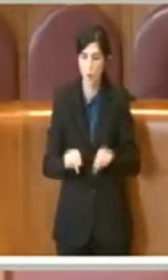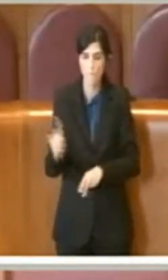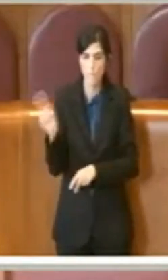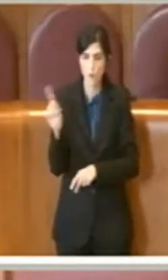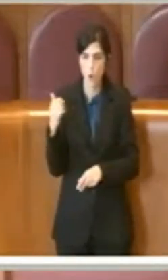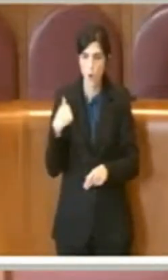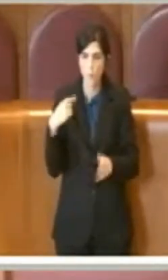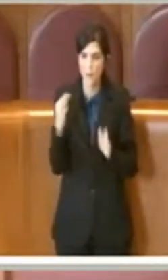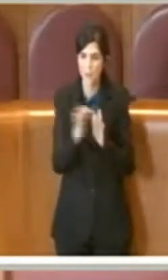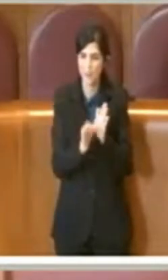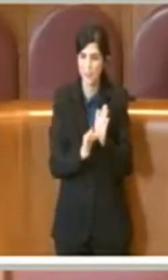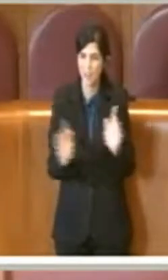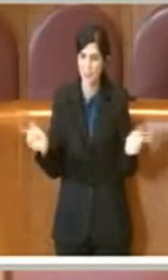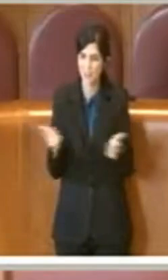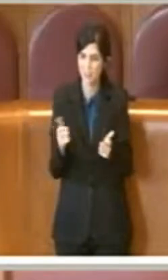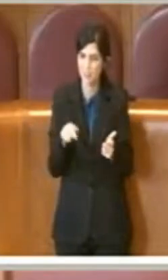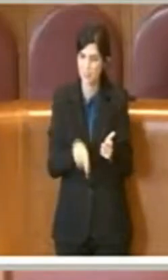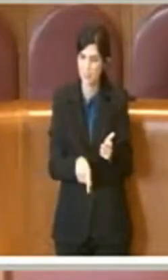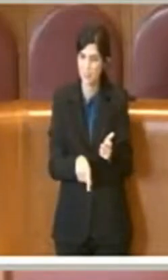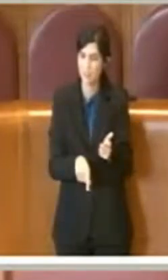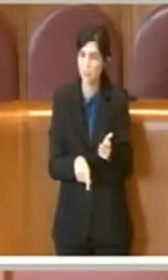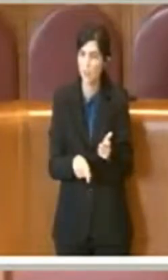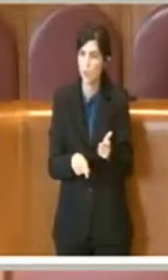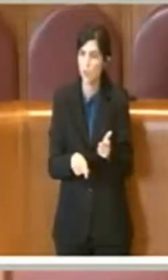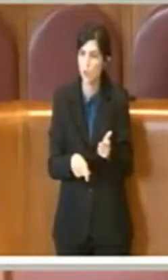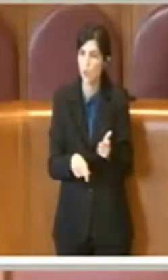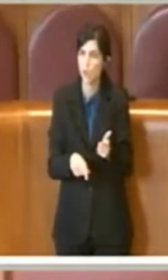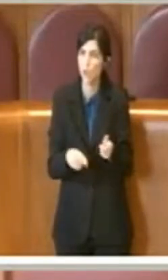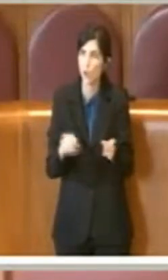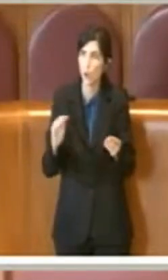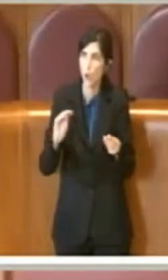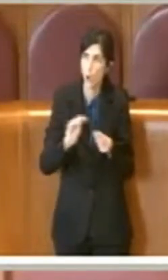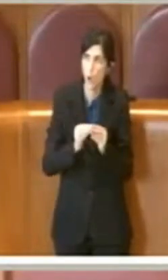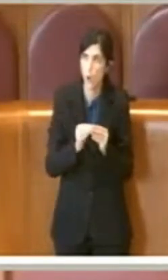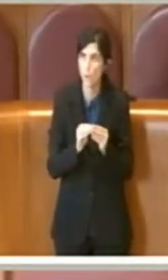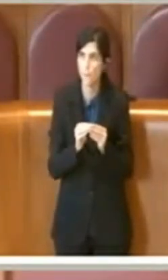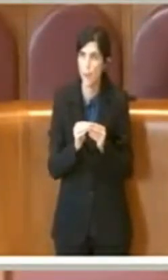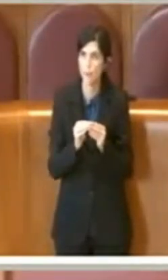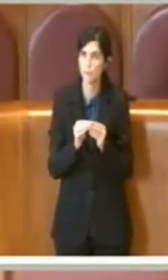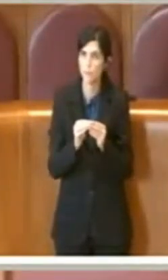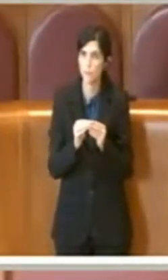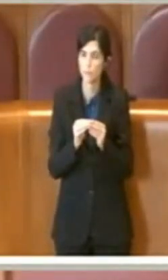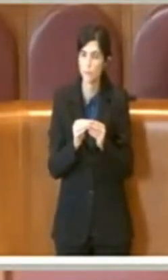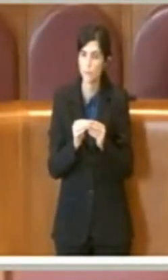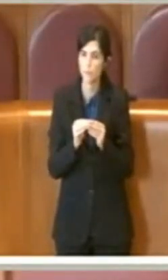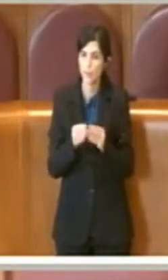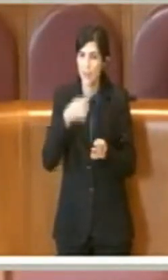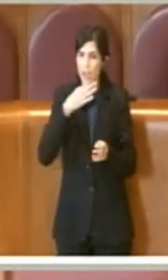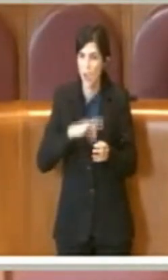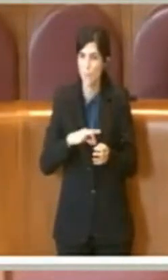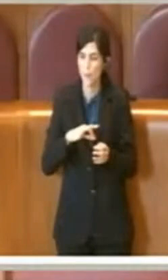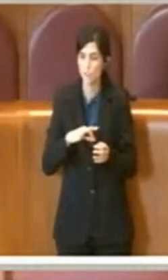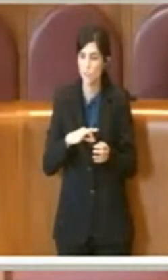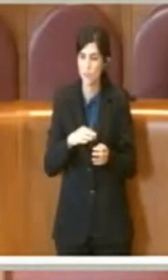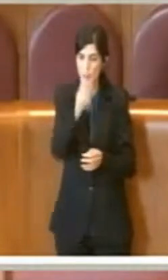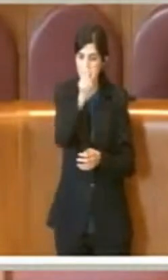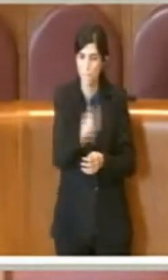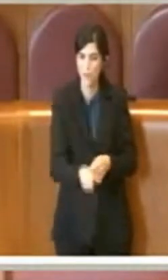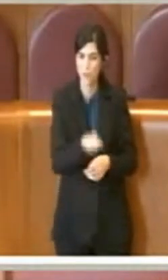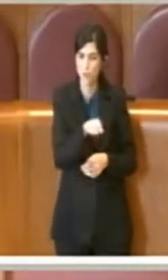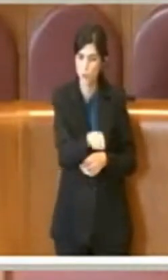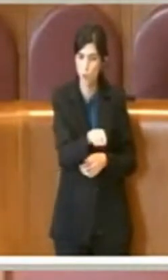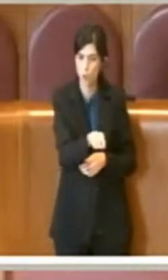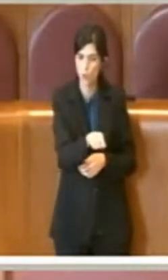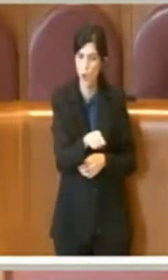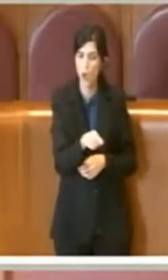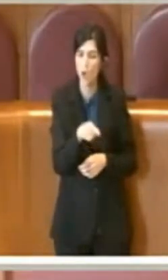su che cose come devono essere le le capacità di questa persona che